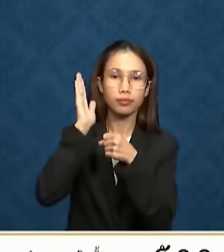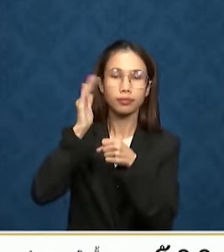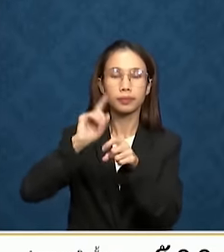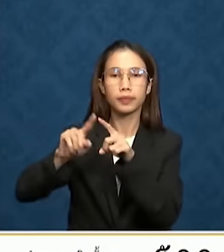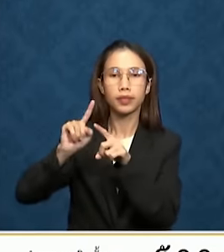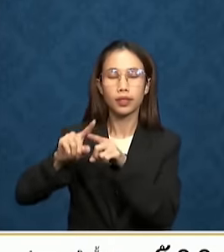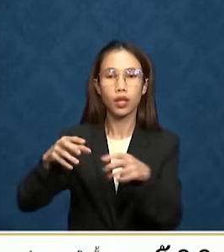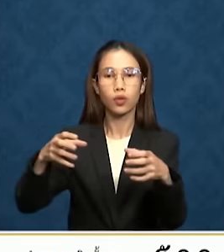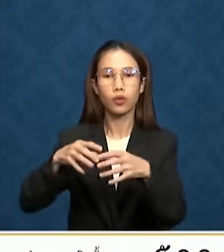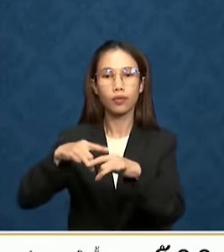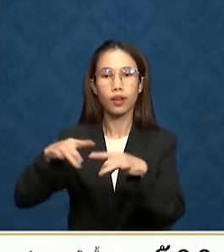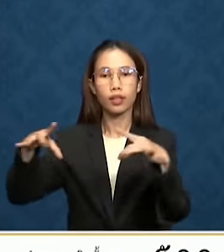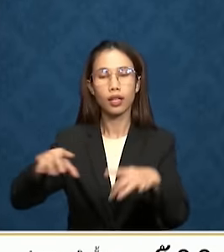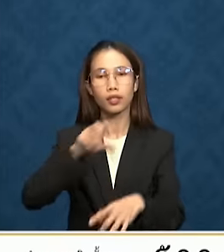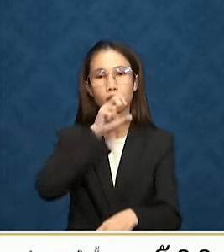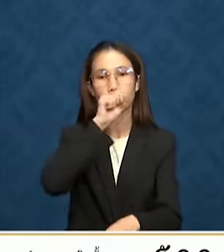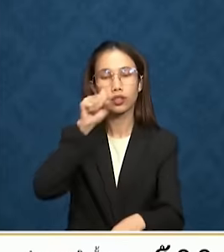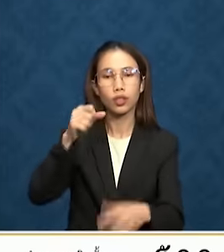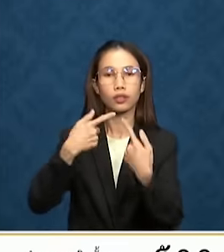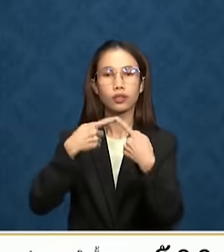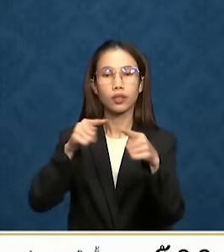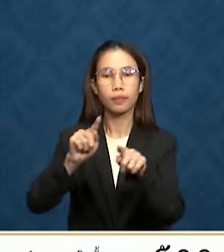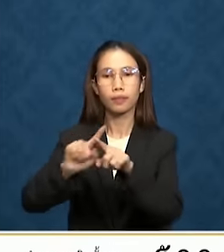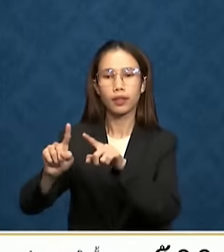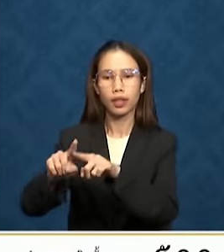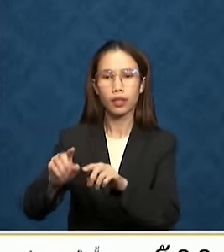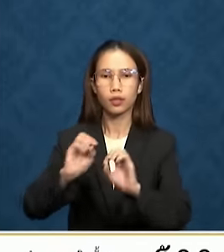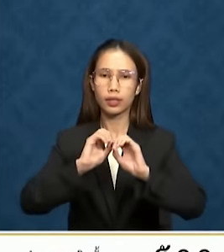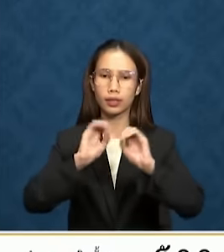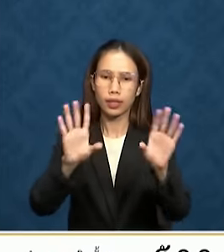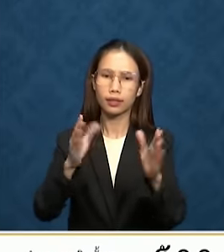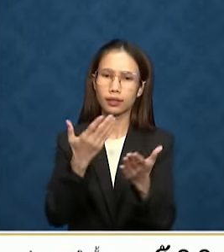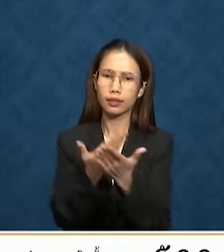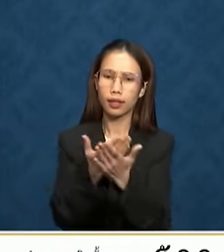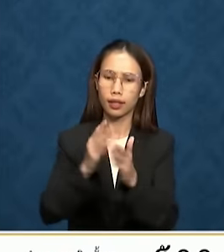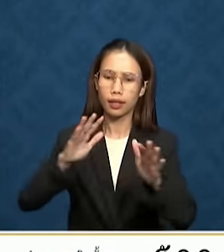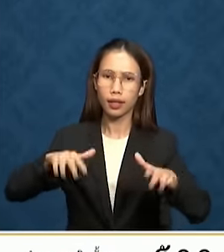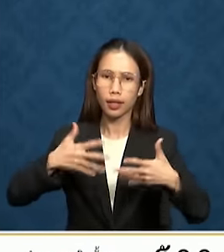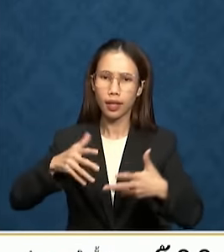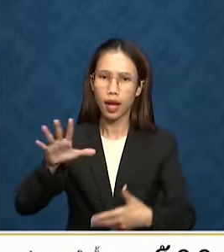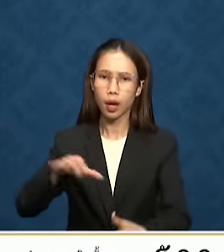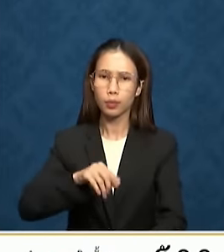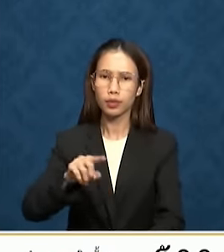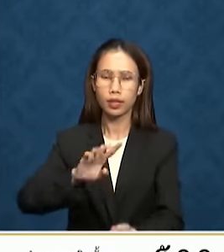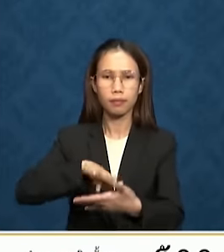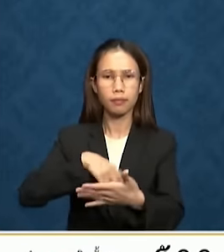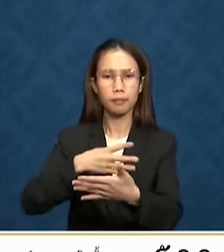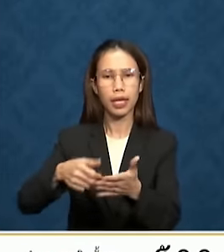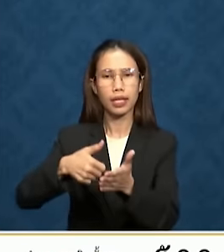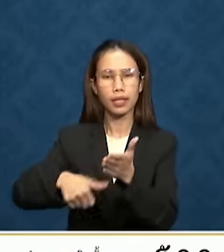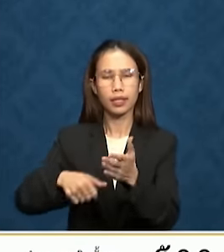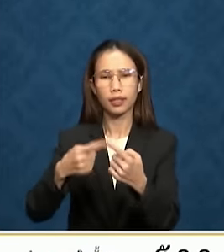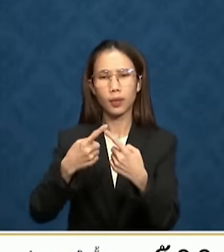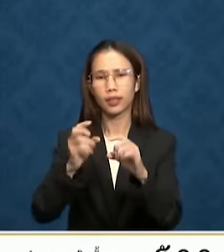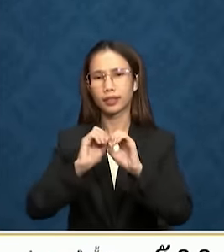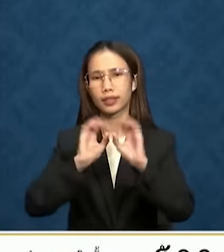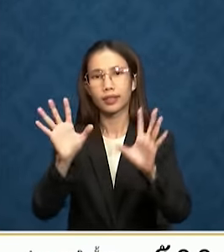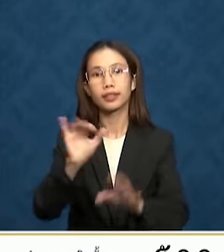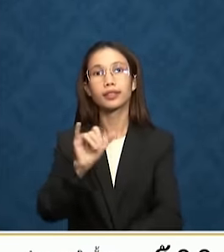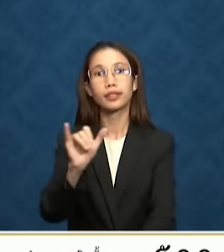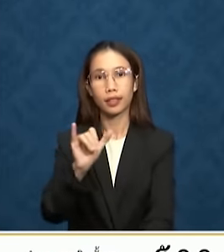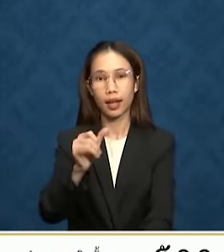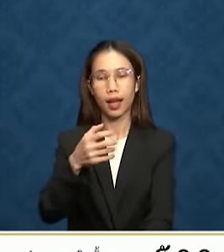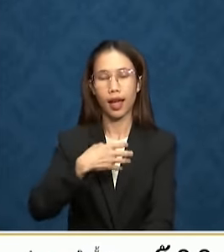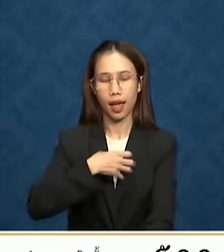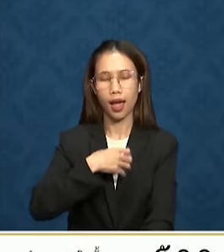ฝั่งของท่านก็ตอบมาแต่เรื่องของความชัดเจนของรายได้เรื่องของแผนหนี้เนี่ยไม่ค่อยมีความชัดเจนเท่าไหร่ผมอยากเ่อ